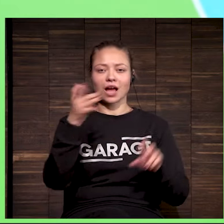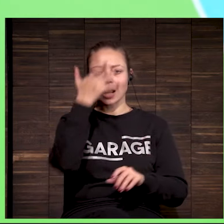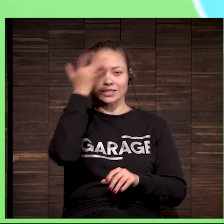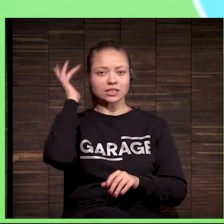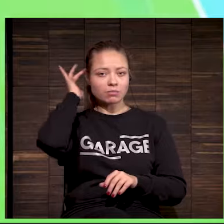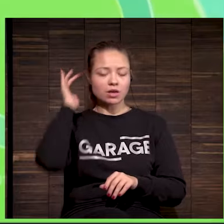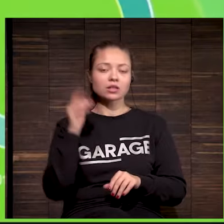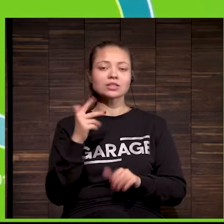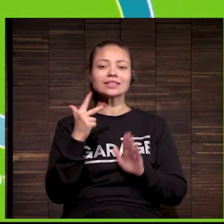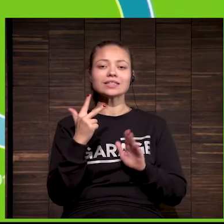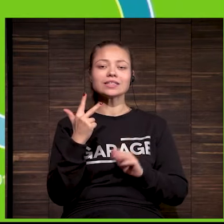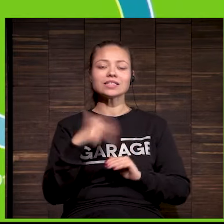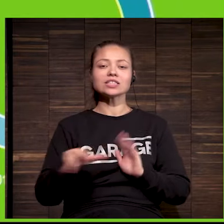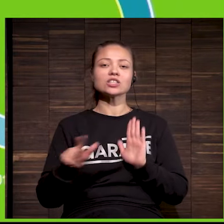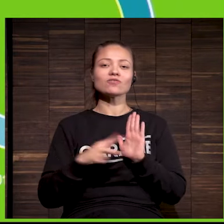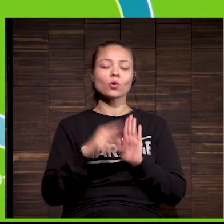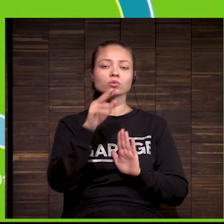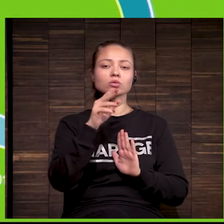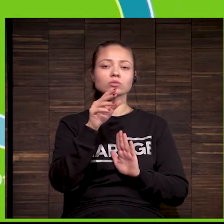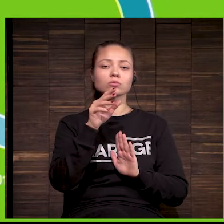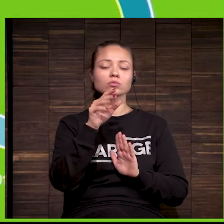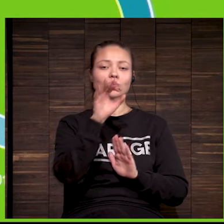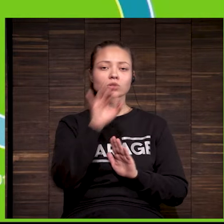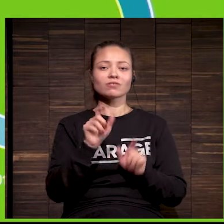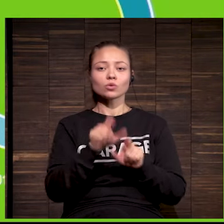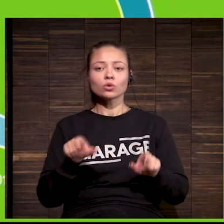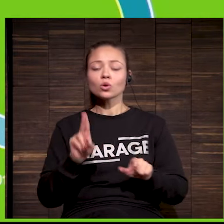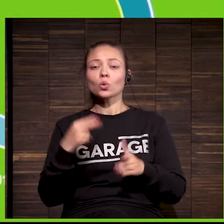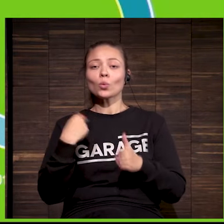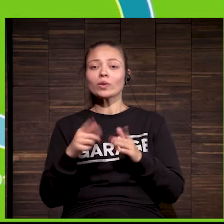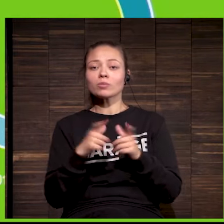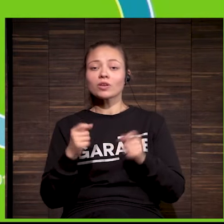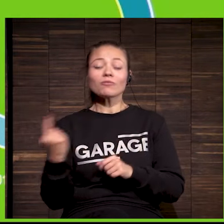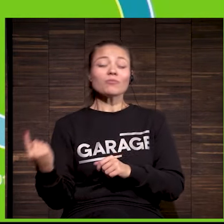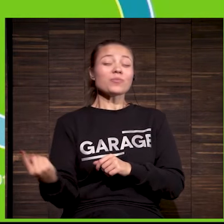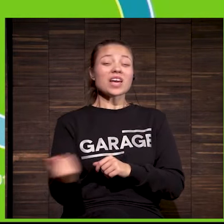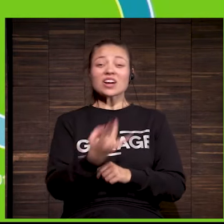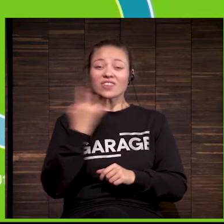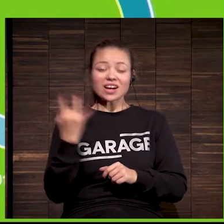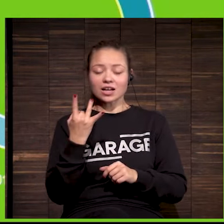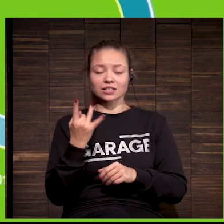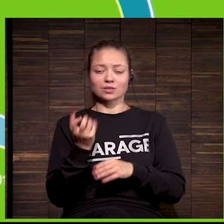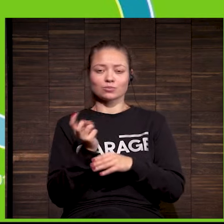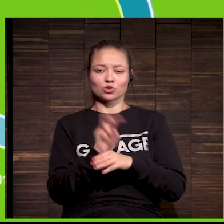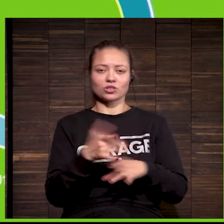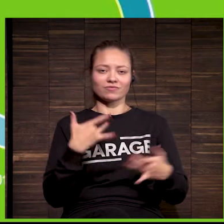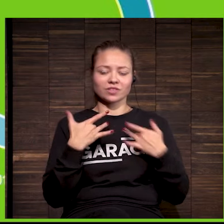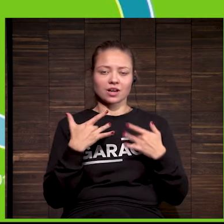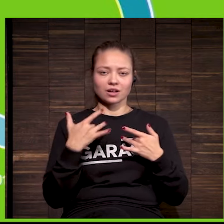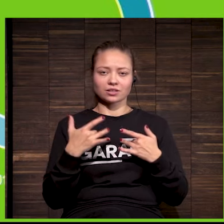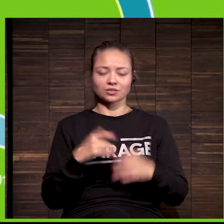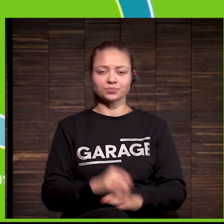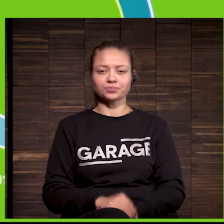38 процентов людей которые купили билеты впервые пришли в театрах и